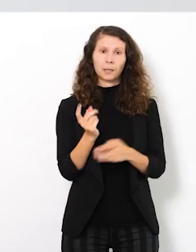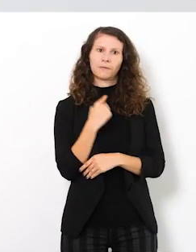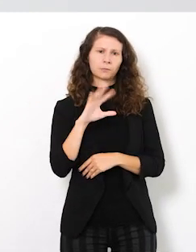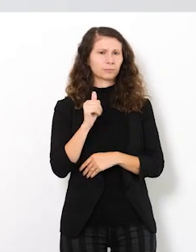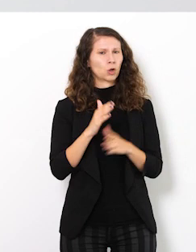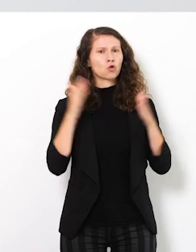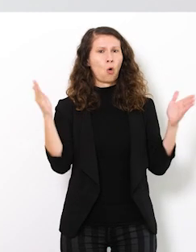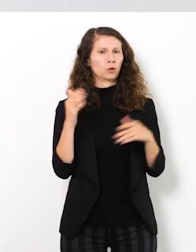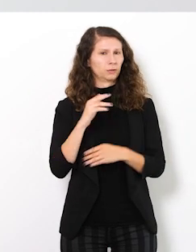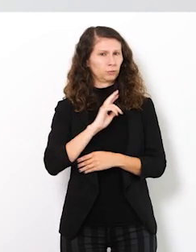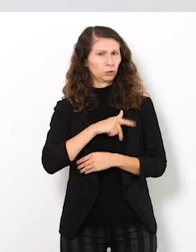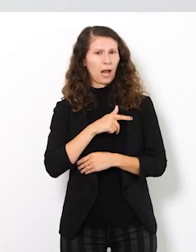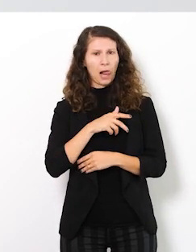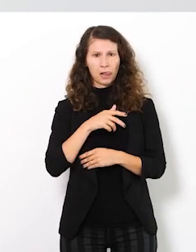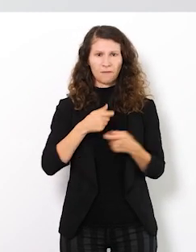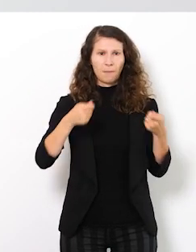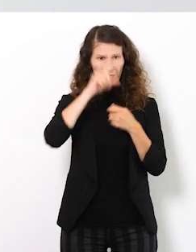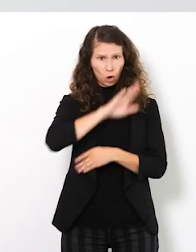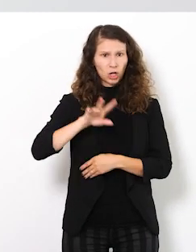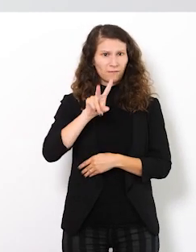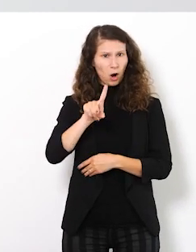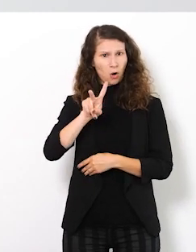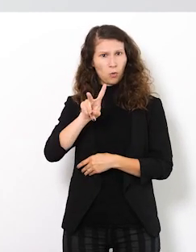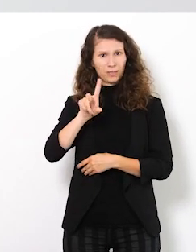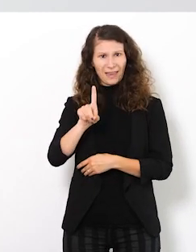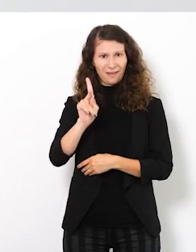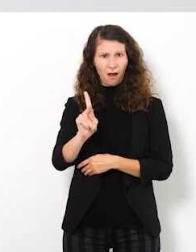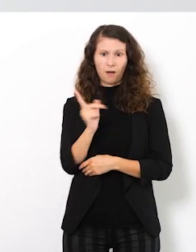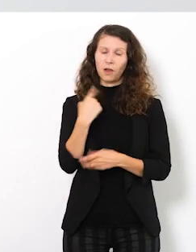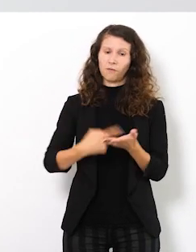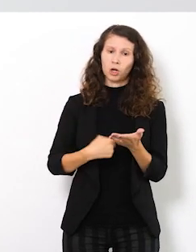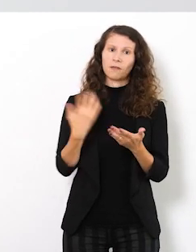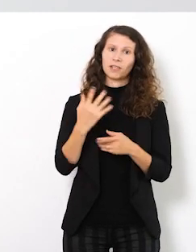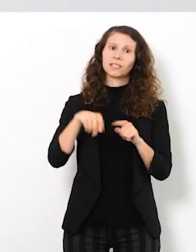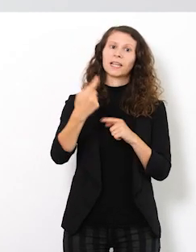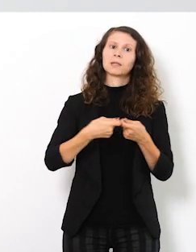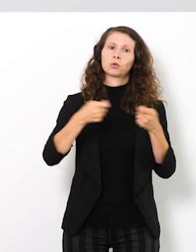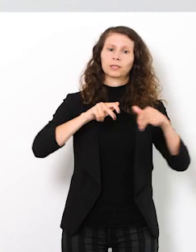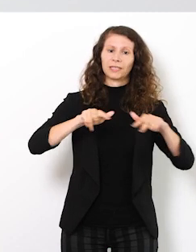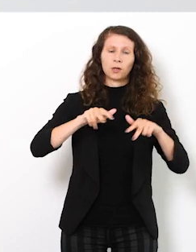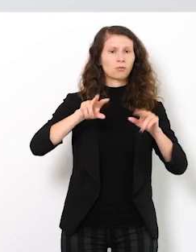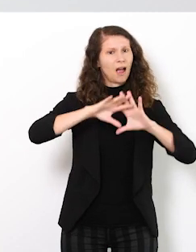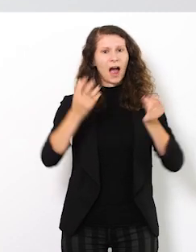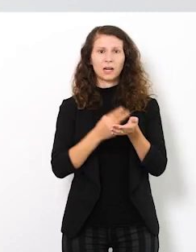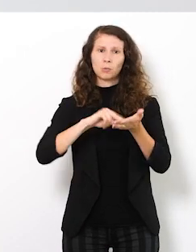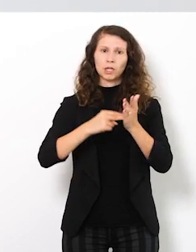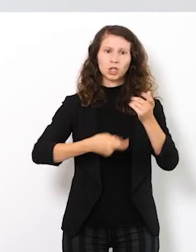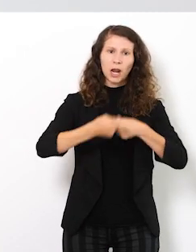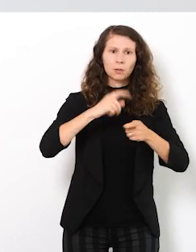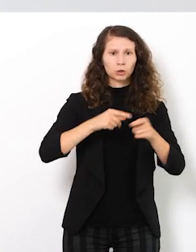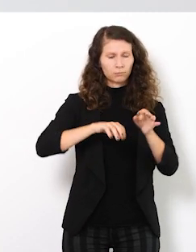Deutschlands, dass alles Handeln von sozialpolitischen Leitlinien bestimmt ist. Wie die Parteien das umsetzen